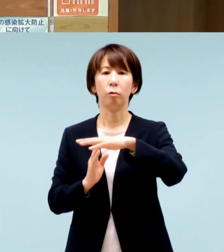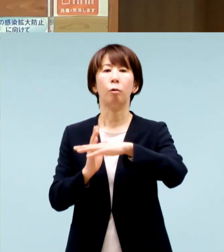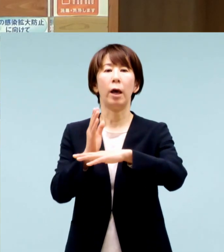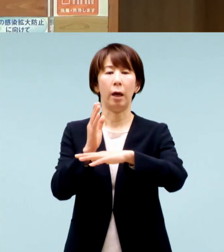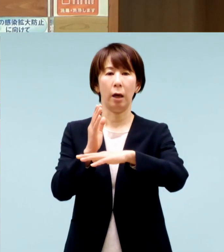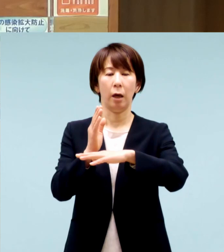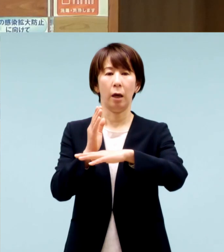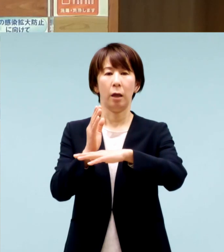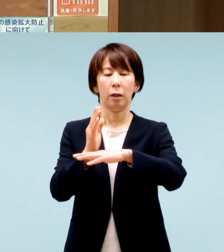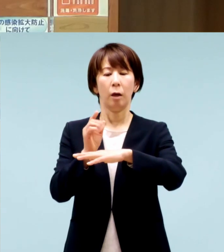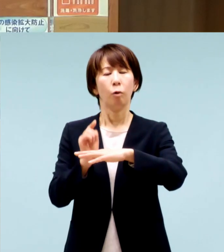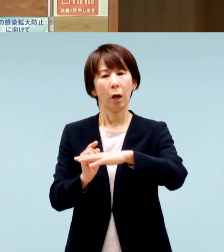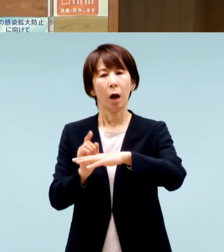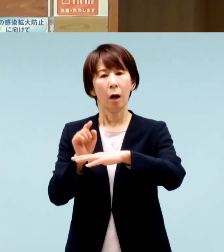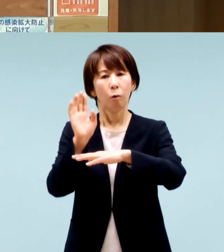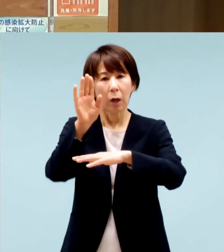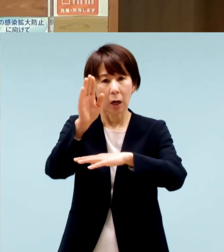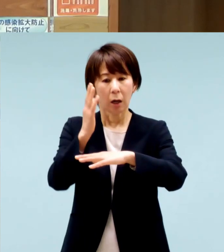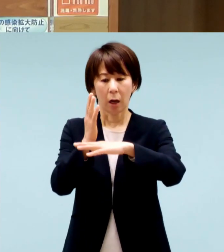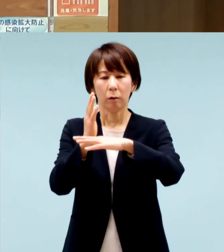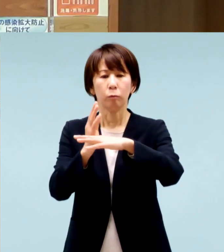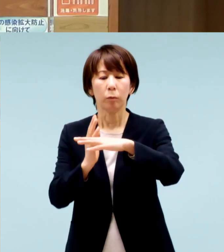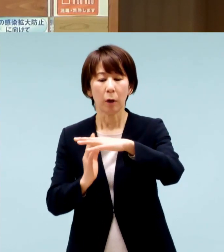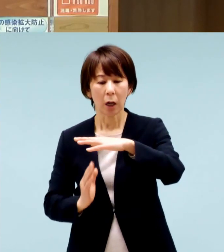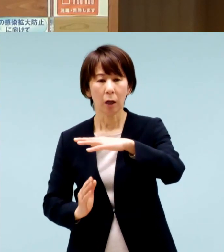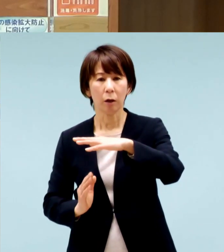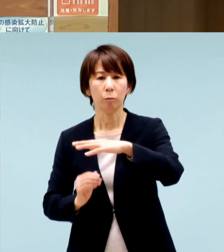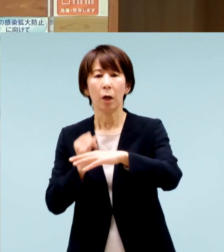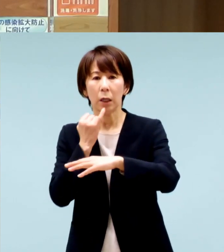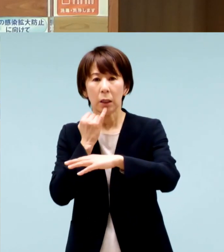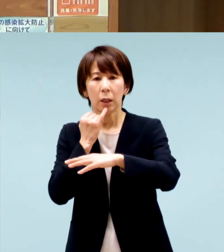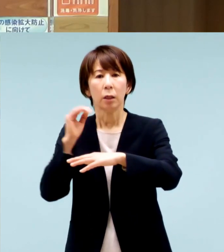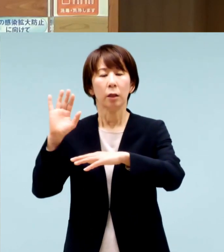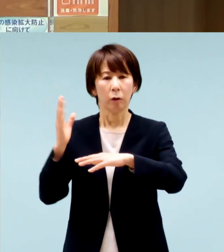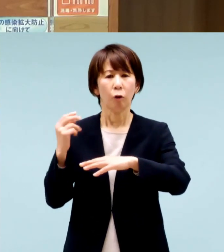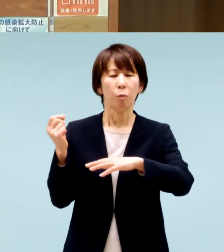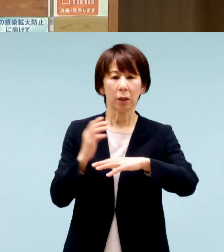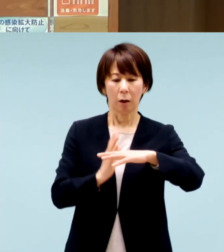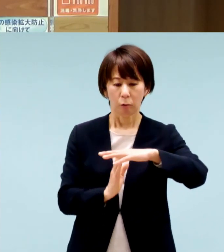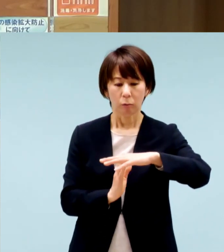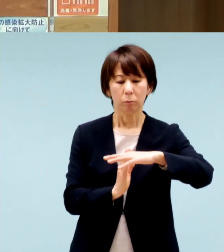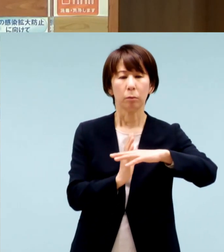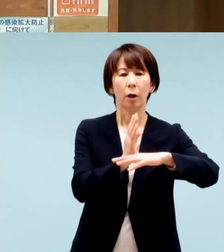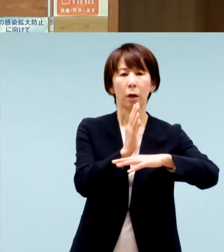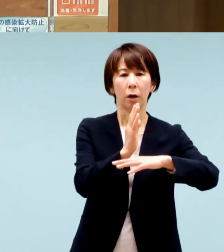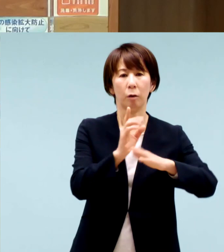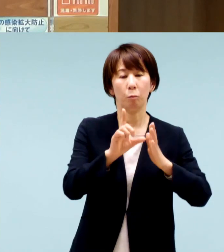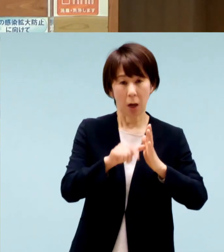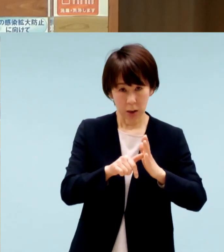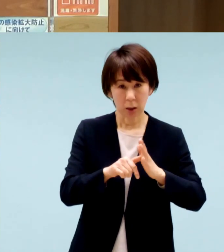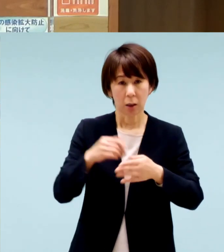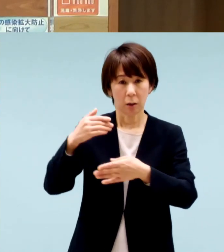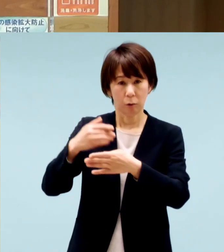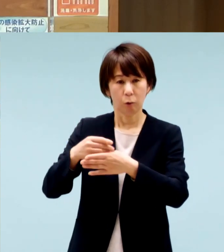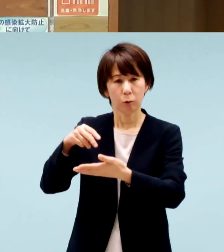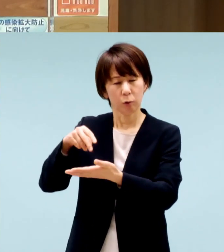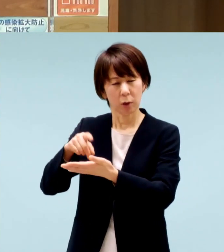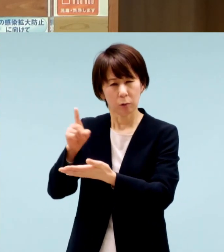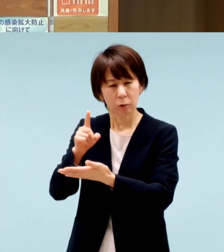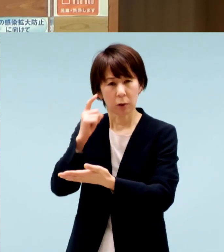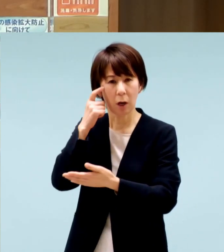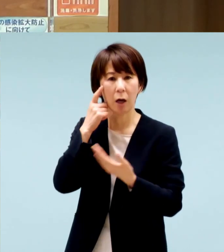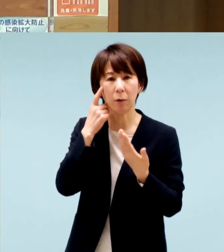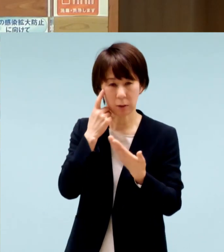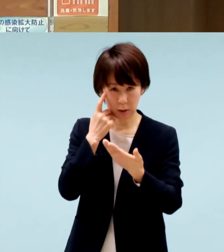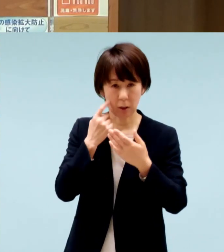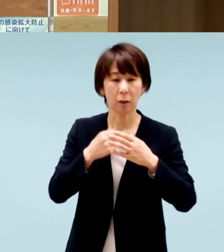ですけれども、これからまあ拡大が継続してしまった場合、どのような見通しを道としてお持ちなのか、